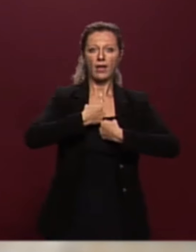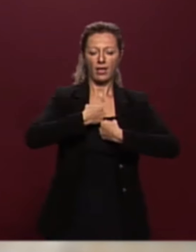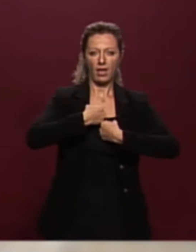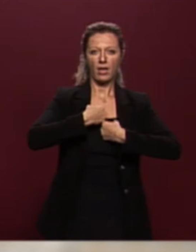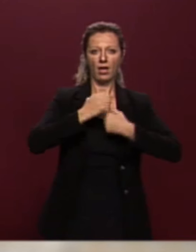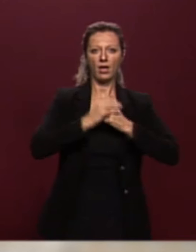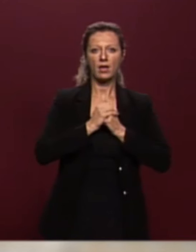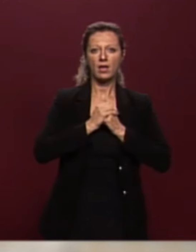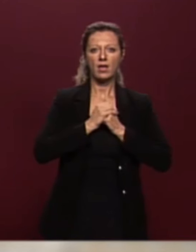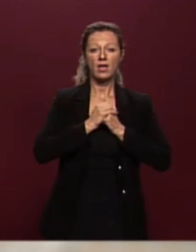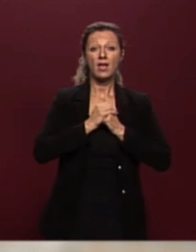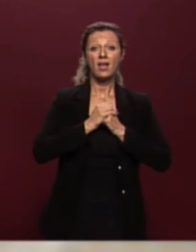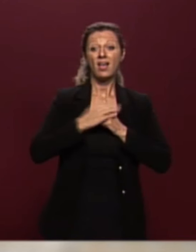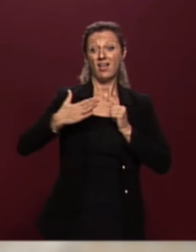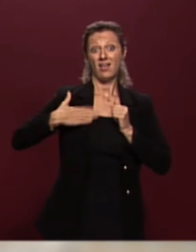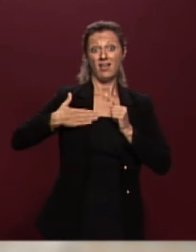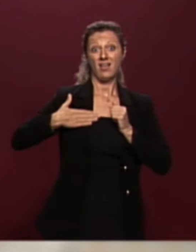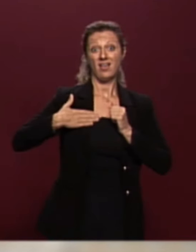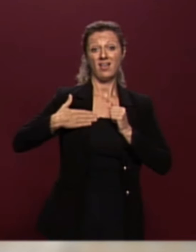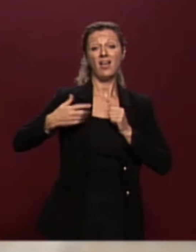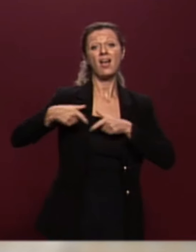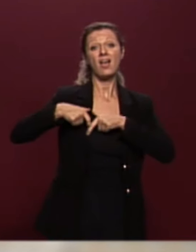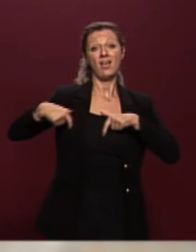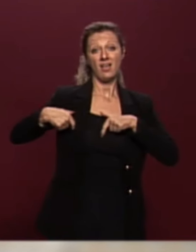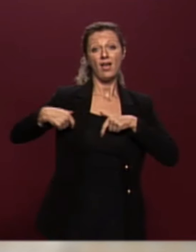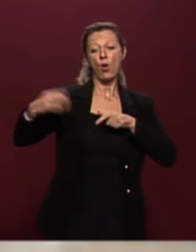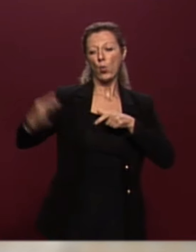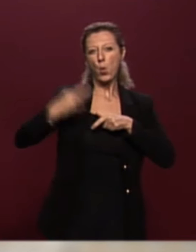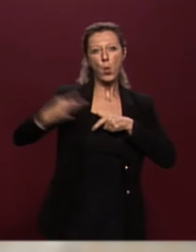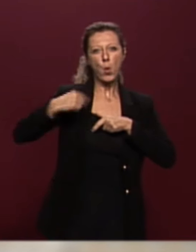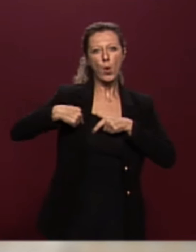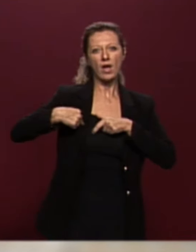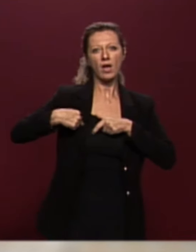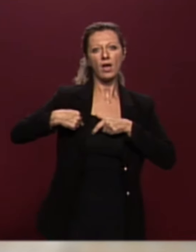E poi sul petto a destra c'era cucita la scritta